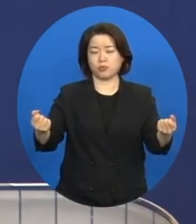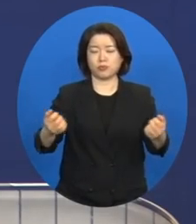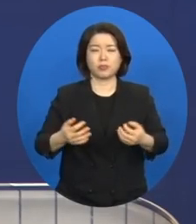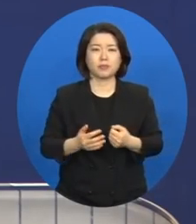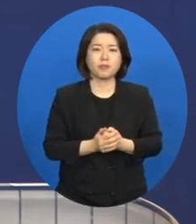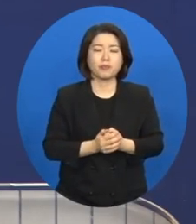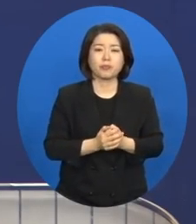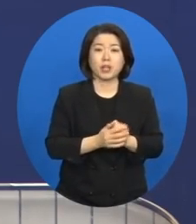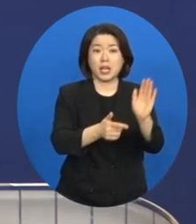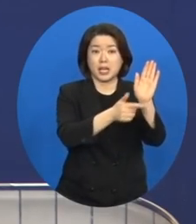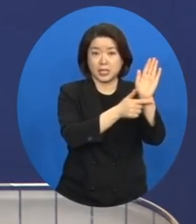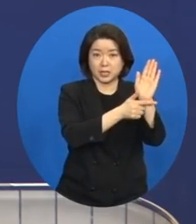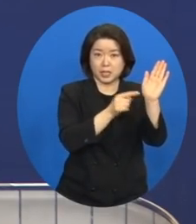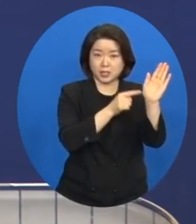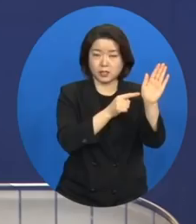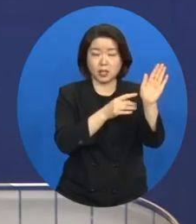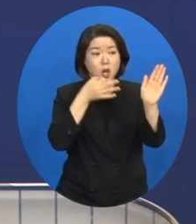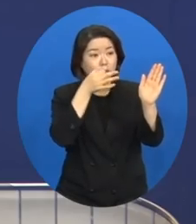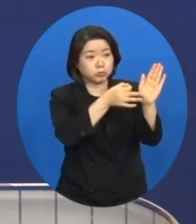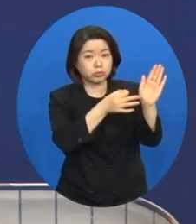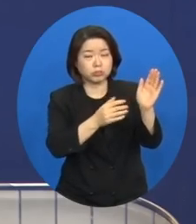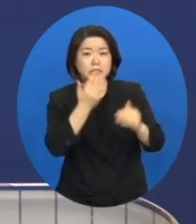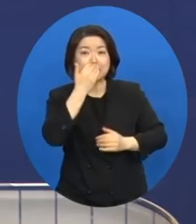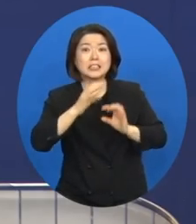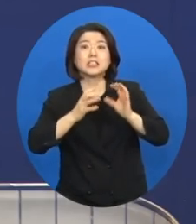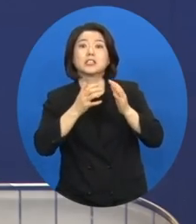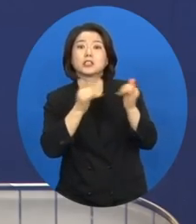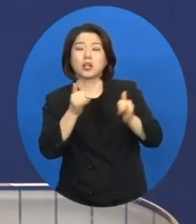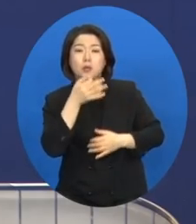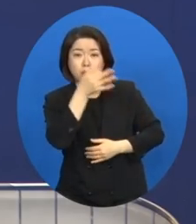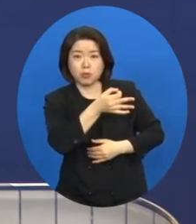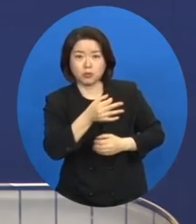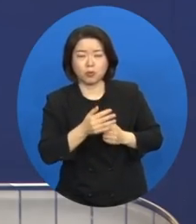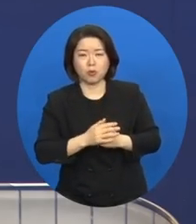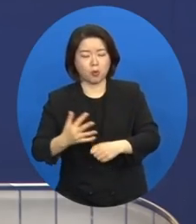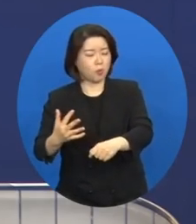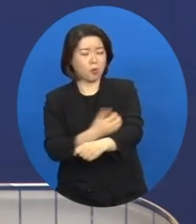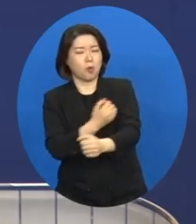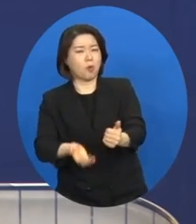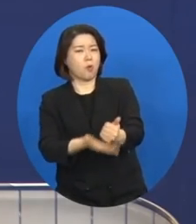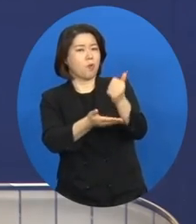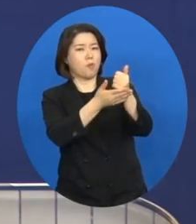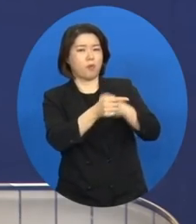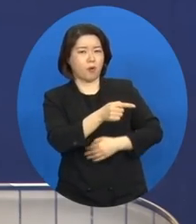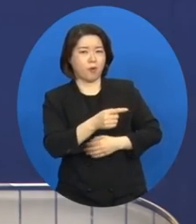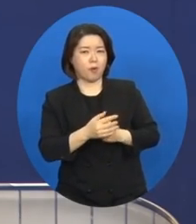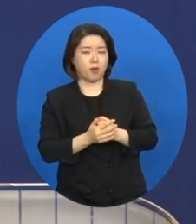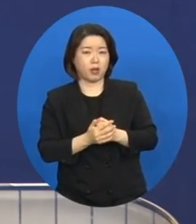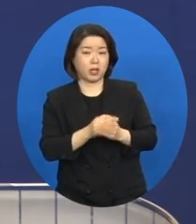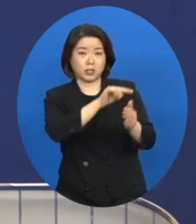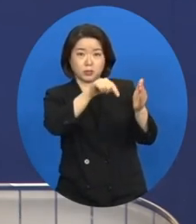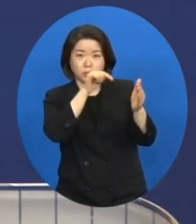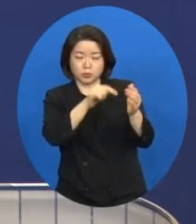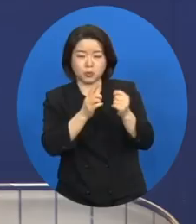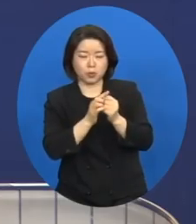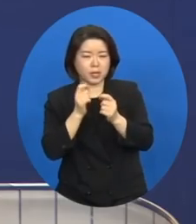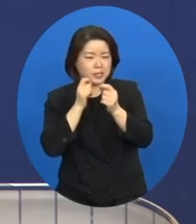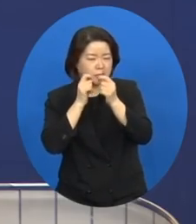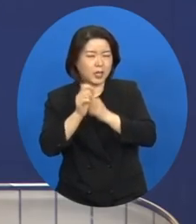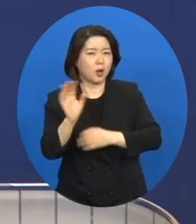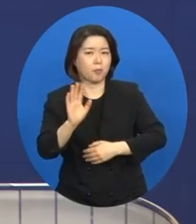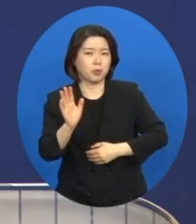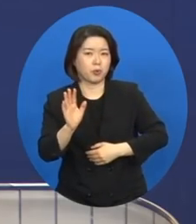나다나엘을 이스라엘로 불렀다는 얘기는 이스라엘로 불렀다는 굉장히 굉장한 칭찬이죠. 그 안에 간사한 것이 없다라고 표현한